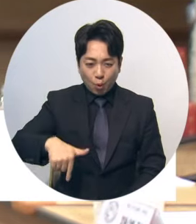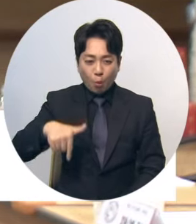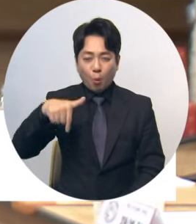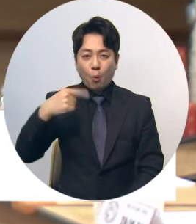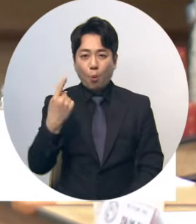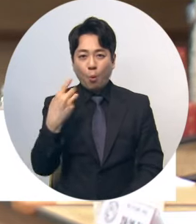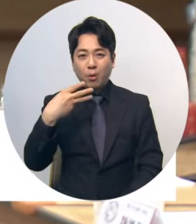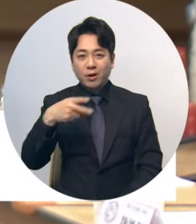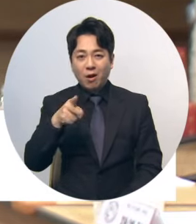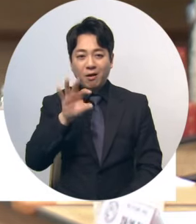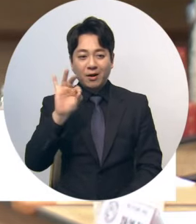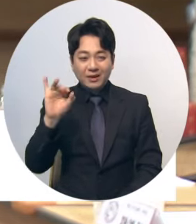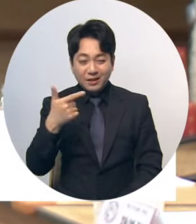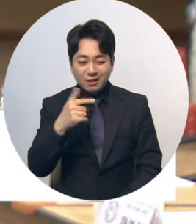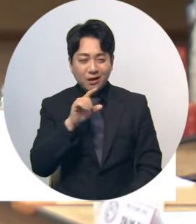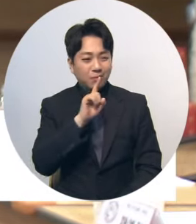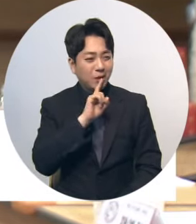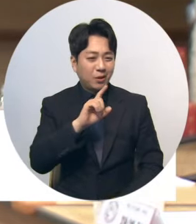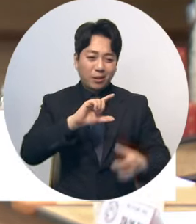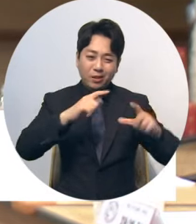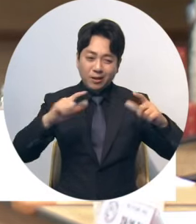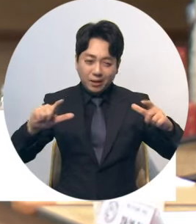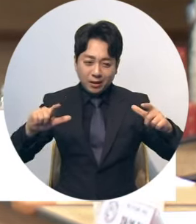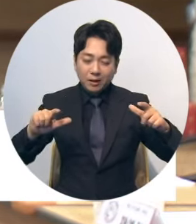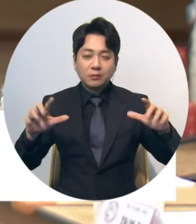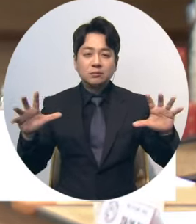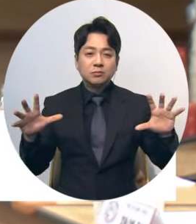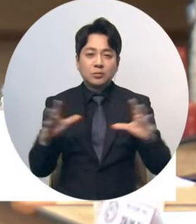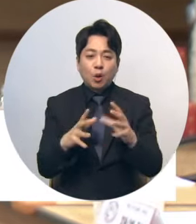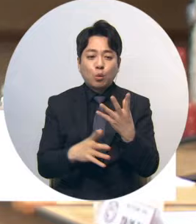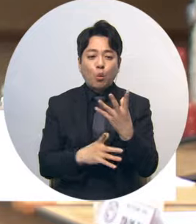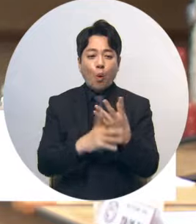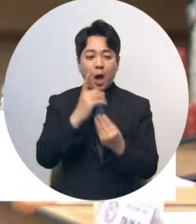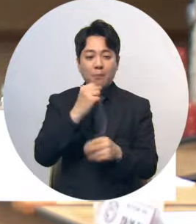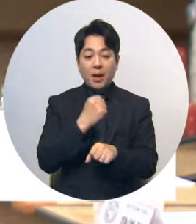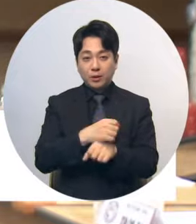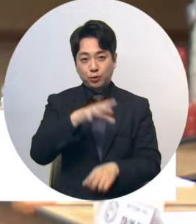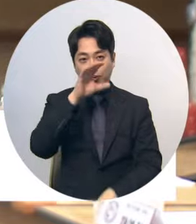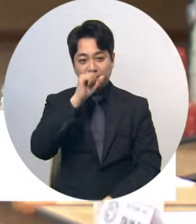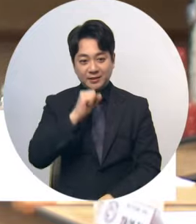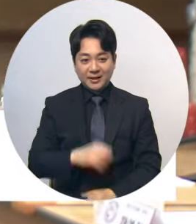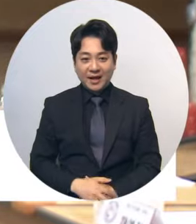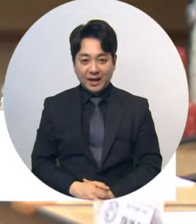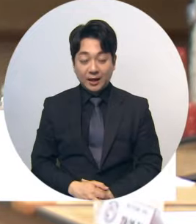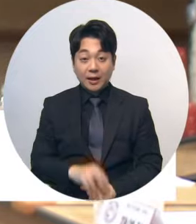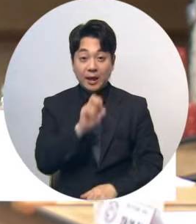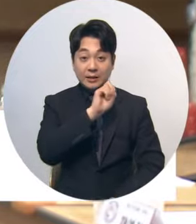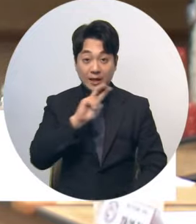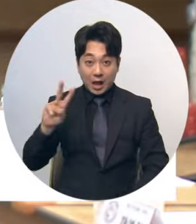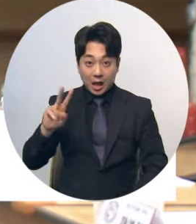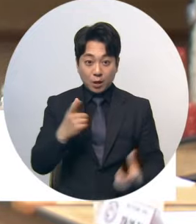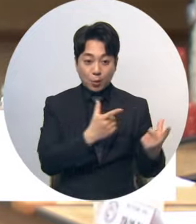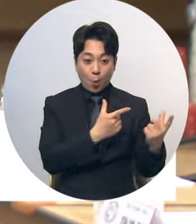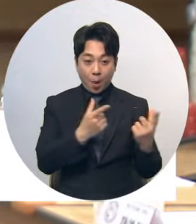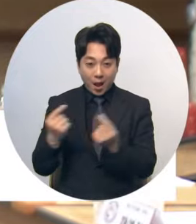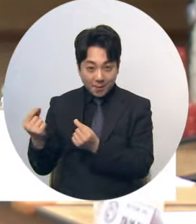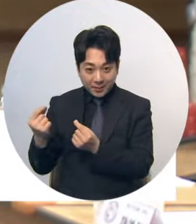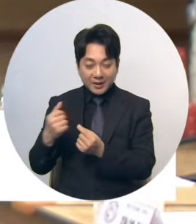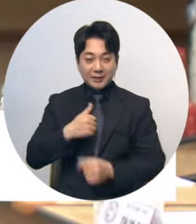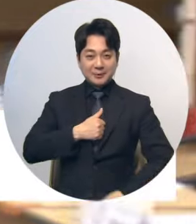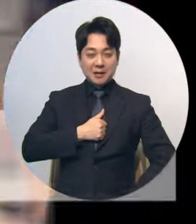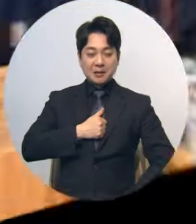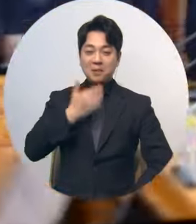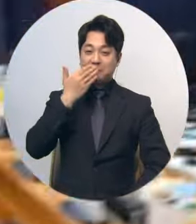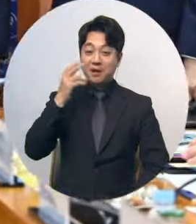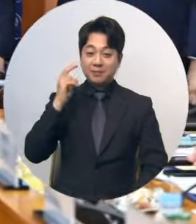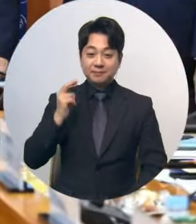시킨 것보다는 한민족이라고 불렀으면 좋을 것 같습니다. 우리가 똑같다는 생각이 더 많이 들지 않을까